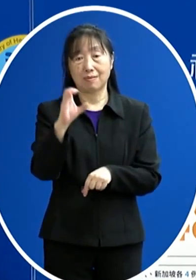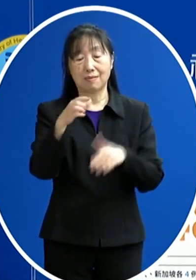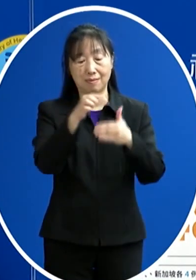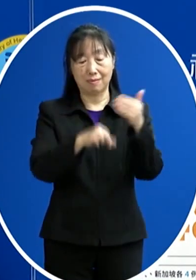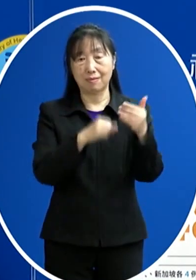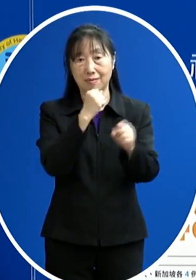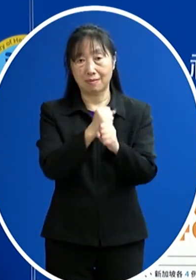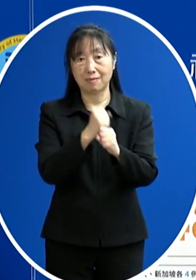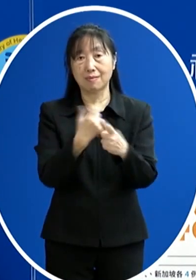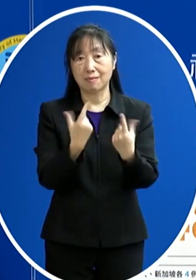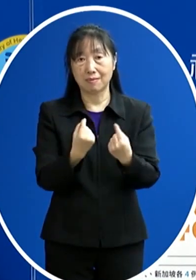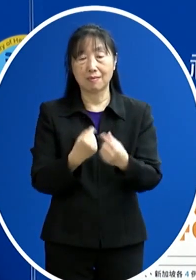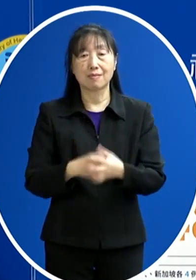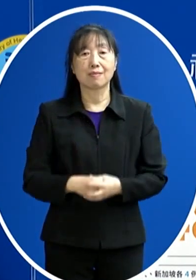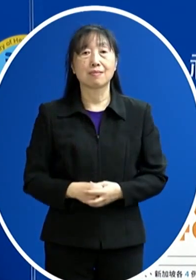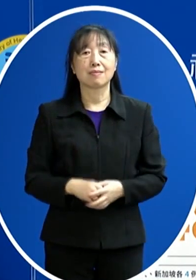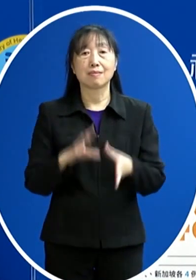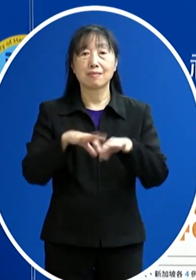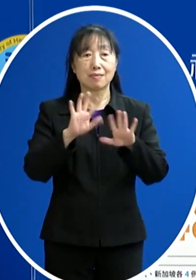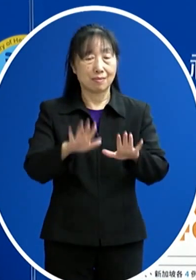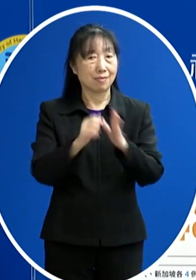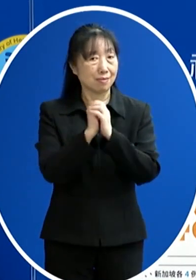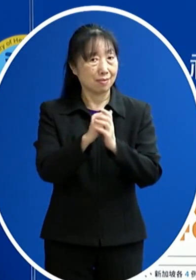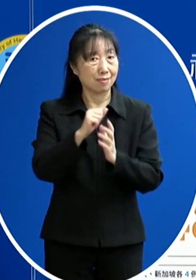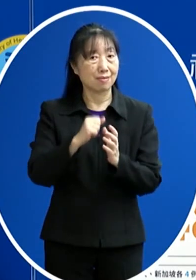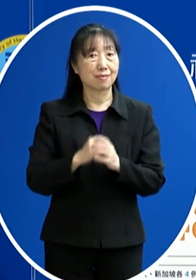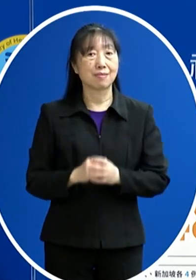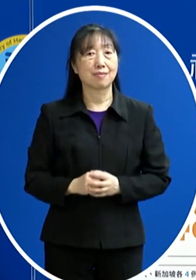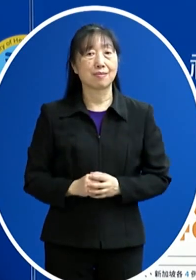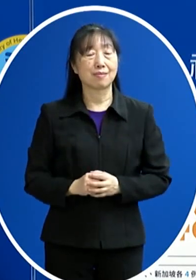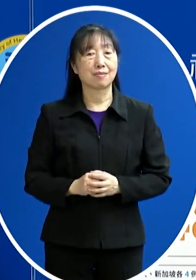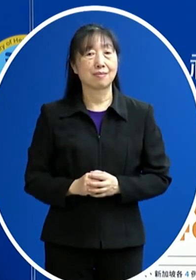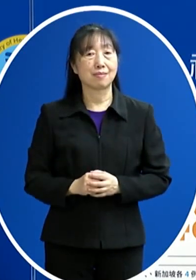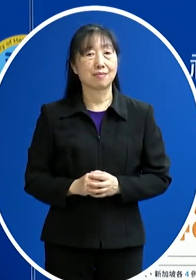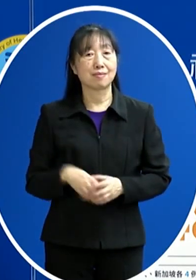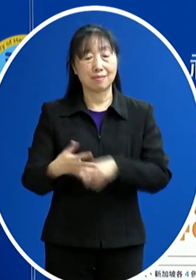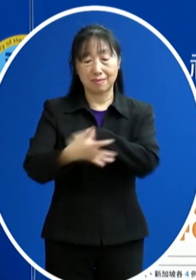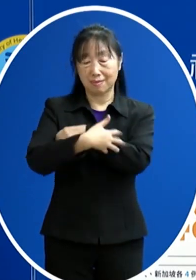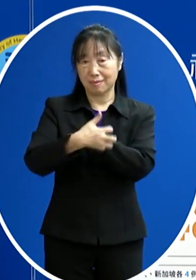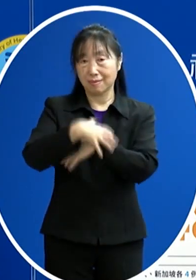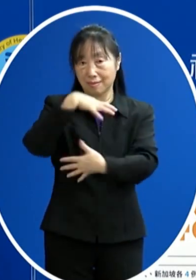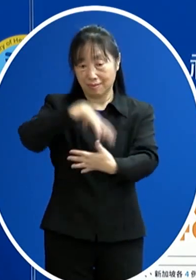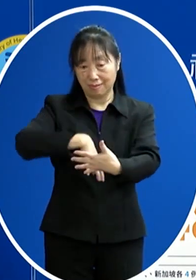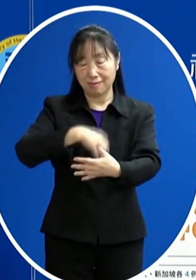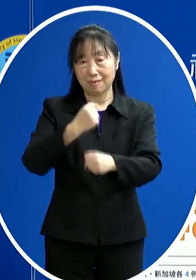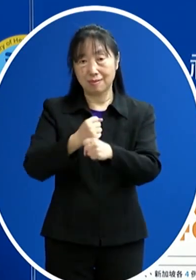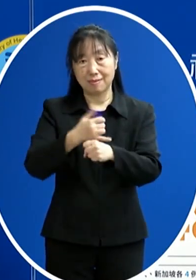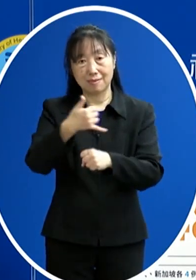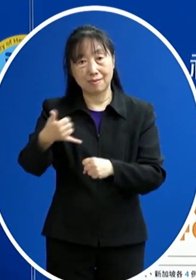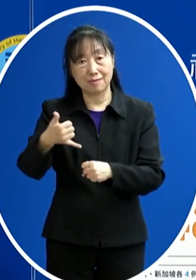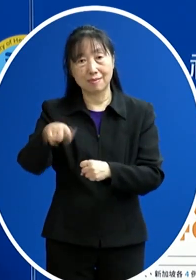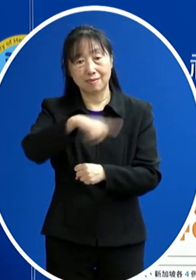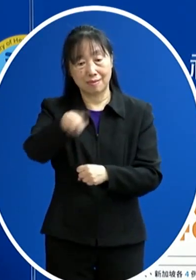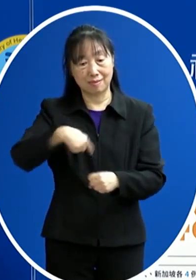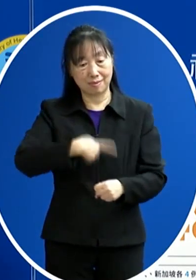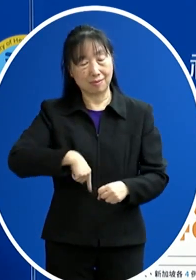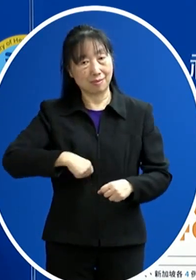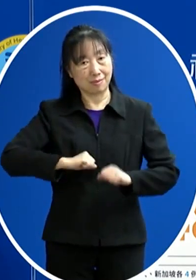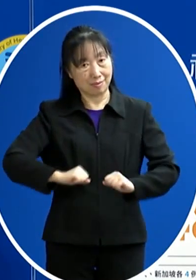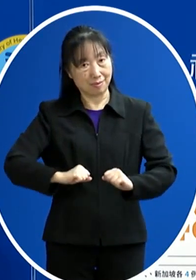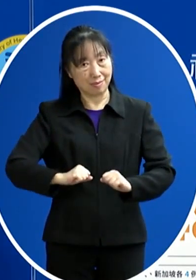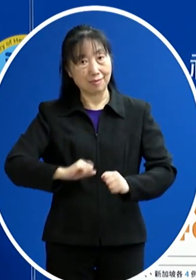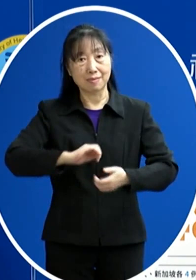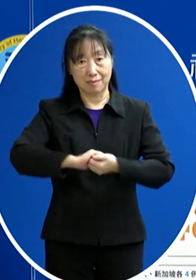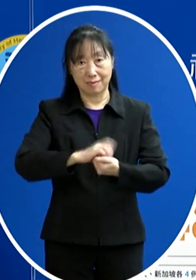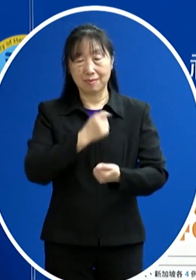变。所以我在这里要特别拜托我们员工跟内部的人员健康管理，至